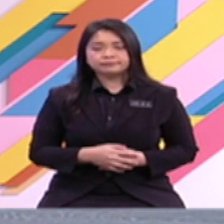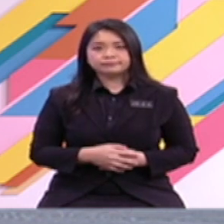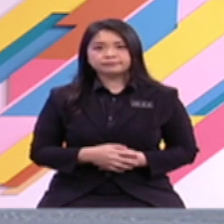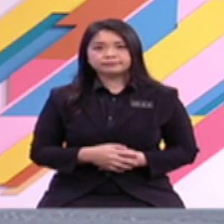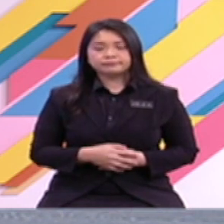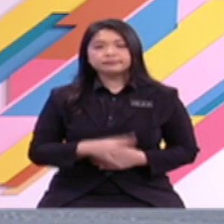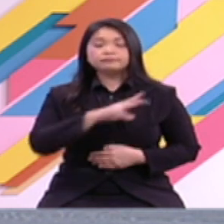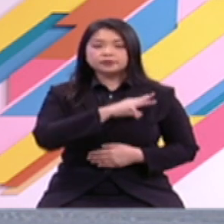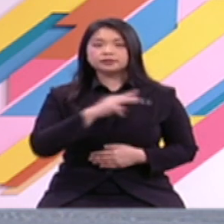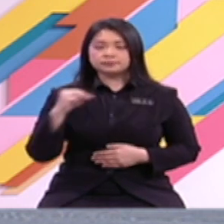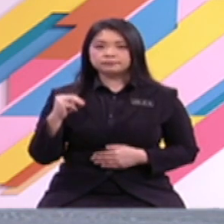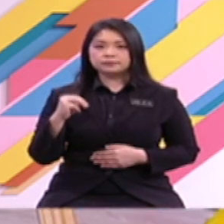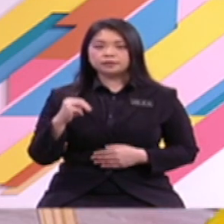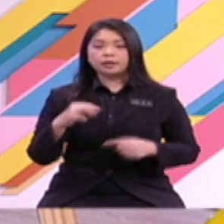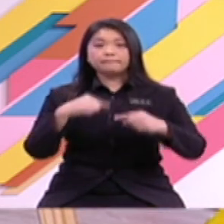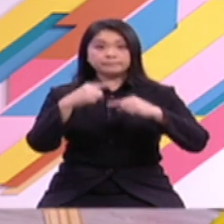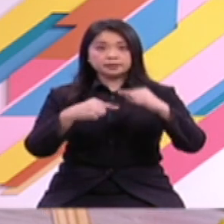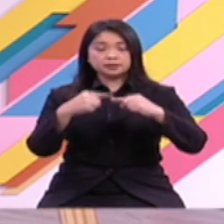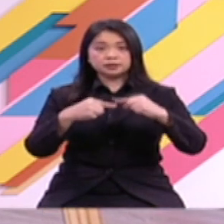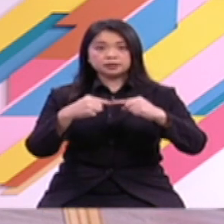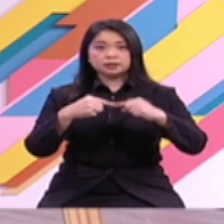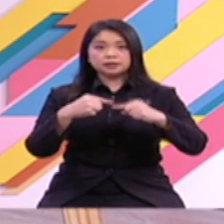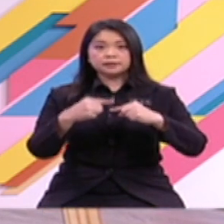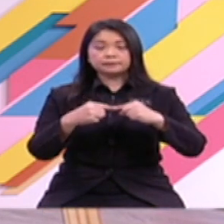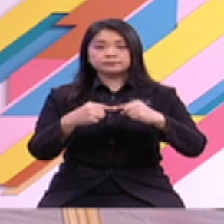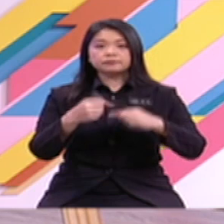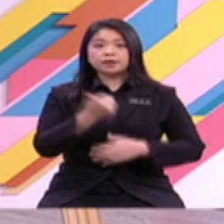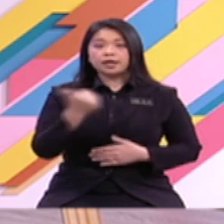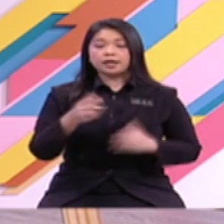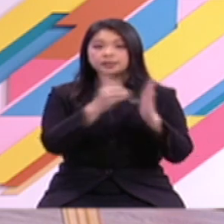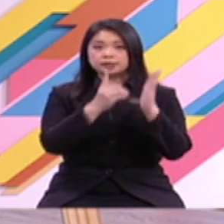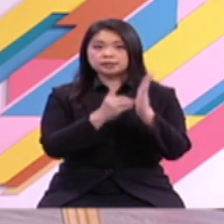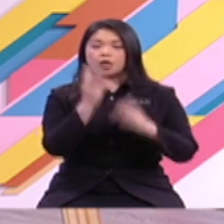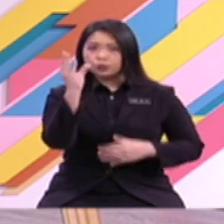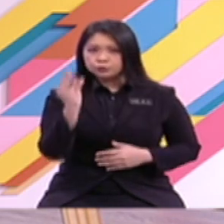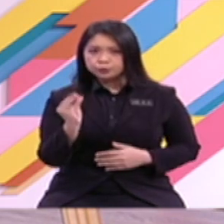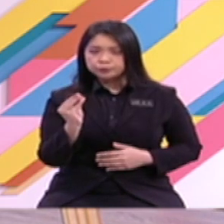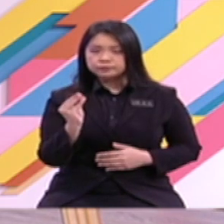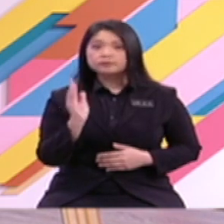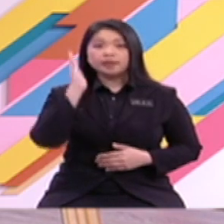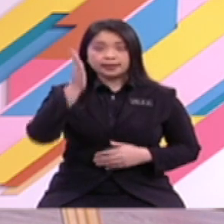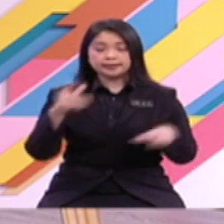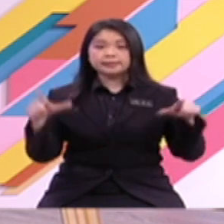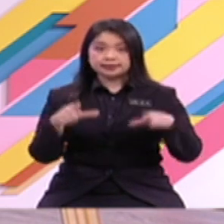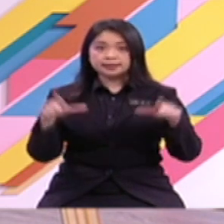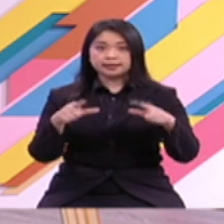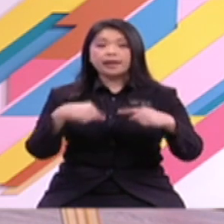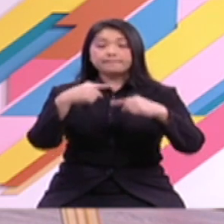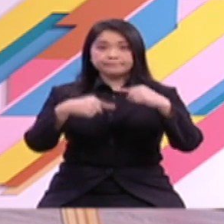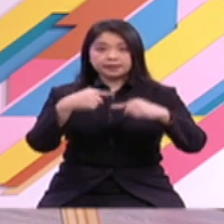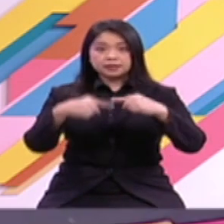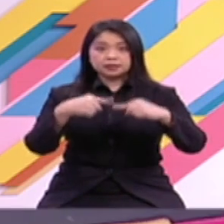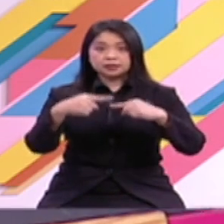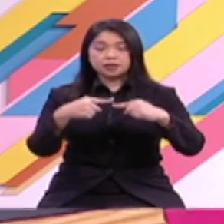oke Banyak kalau keadaan yang kedua gimana alat dasar menguncup ini akan dilaksanakan apabila